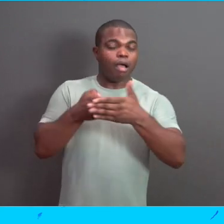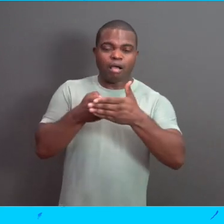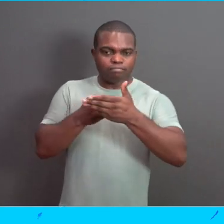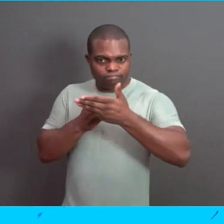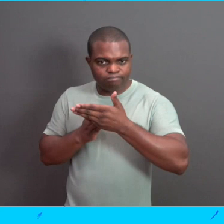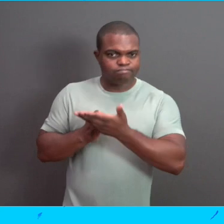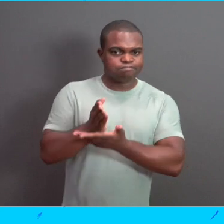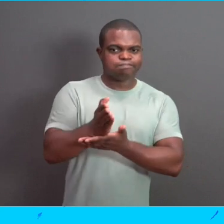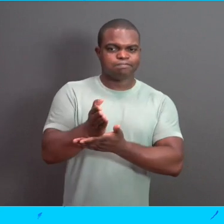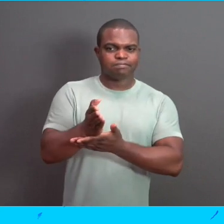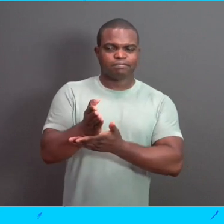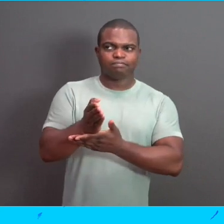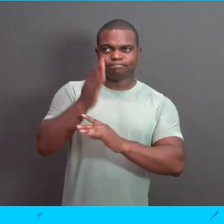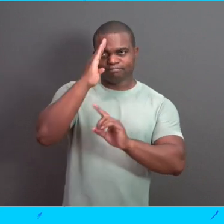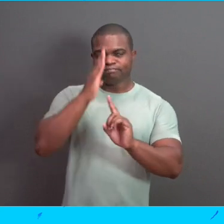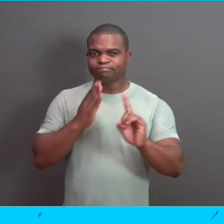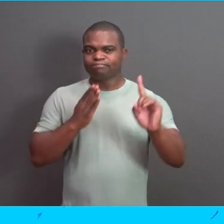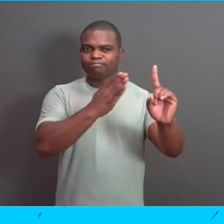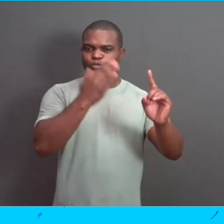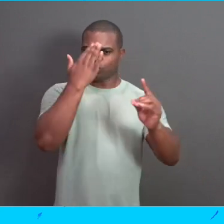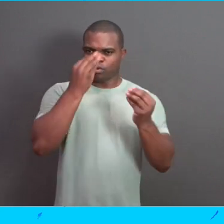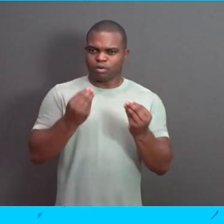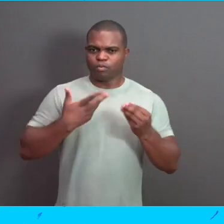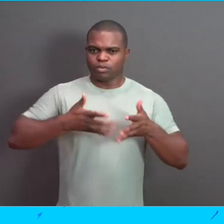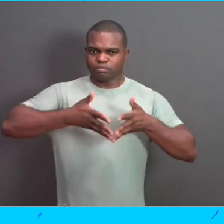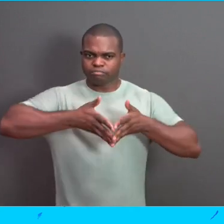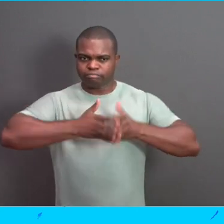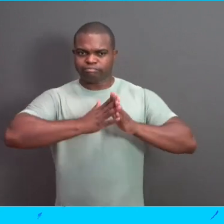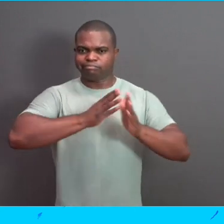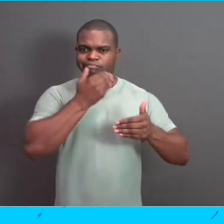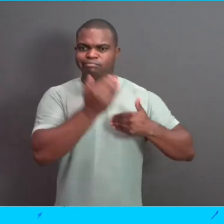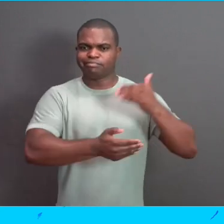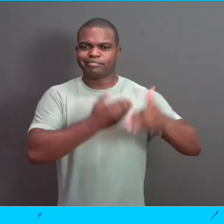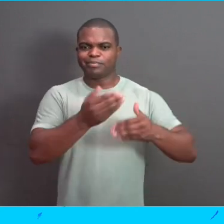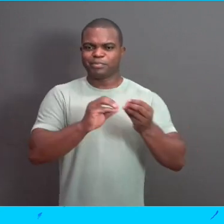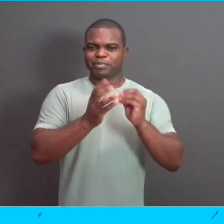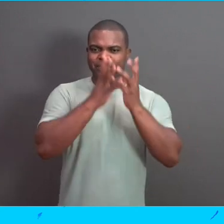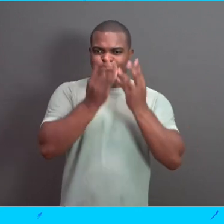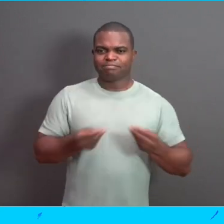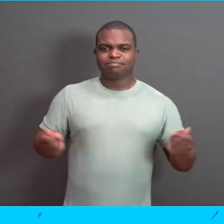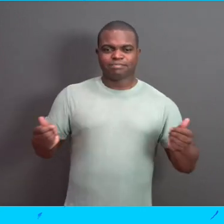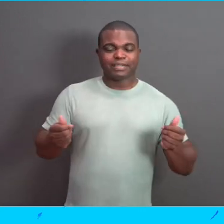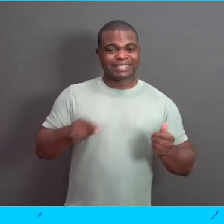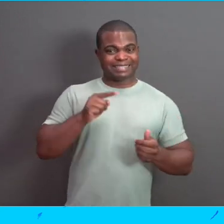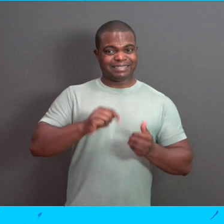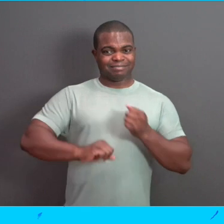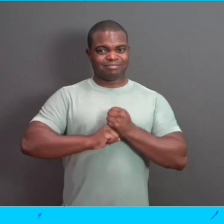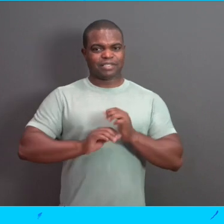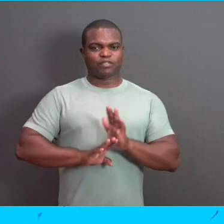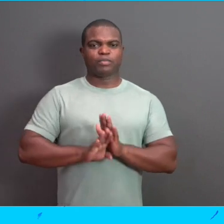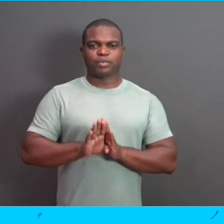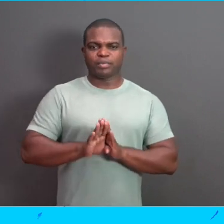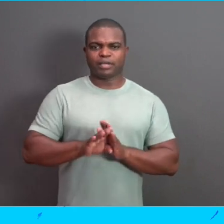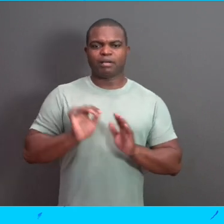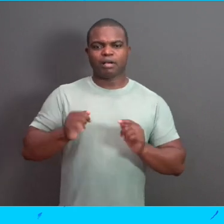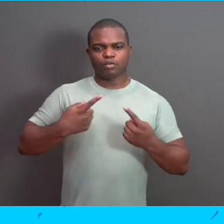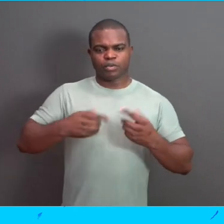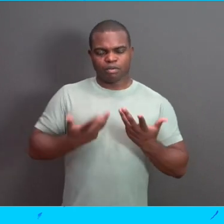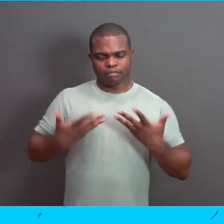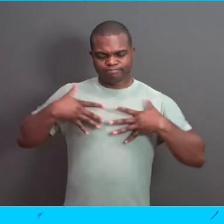constructives pour défier aussi, ça vaut mieux le développement de la capacité